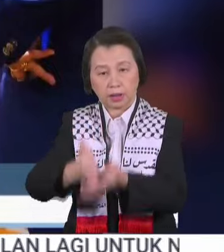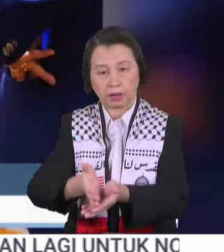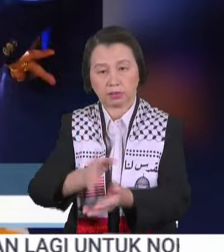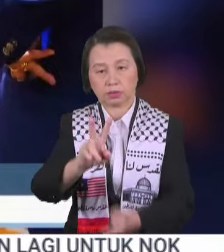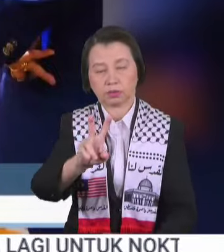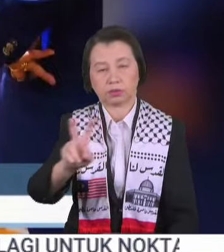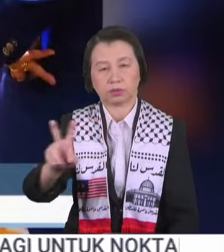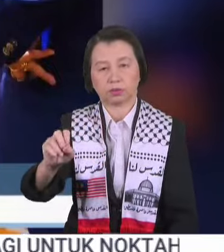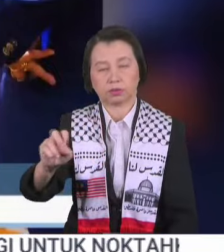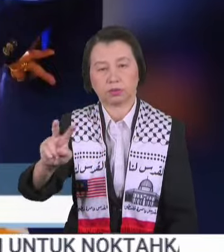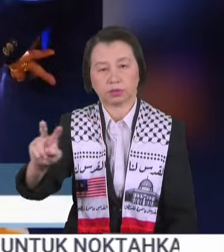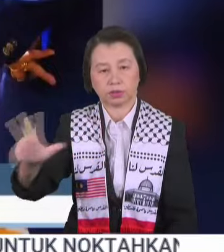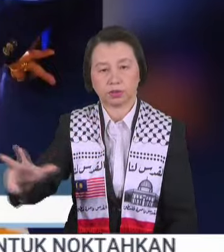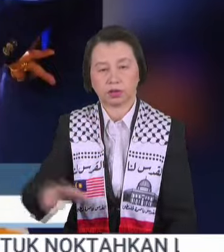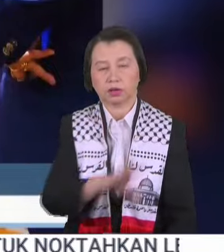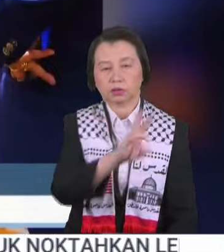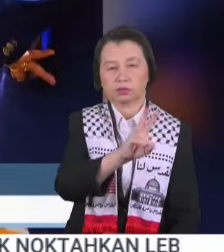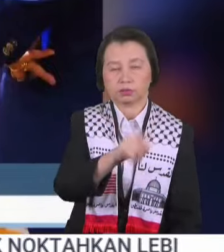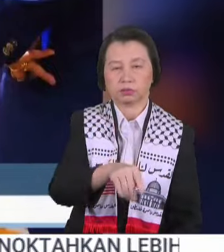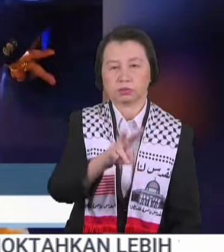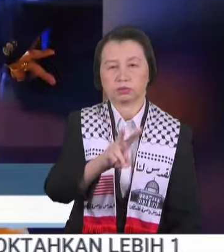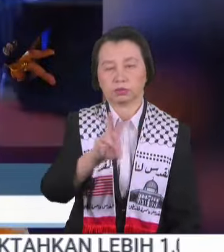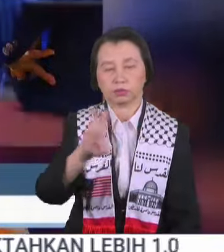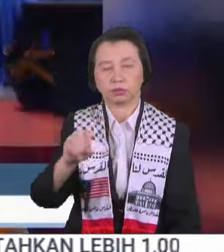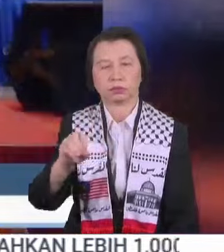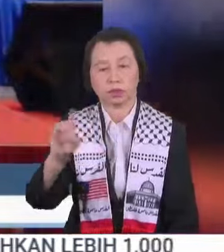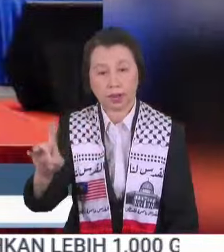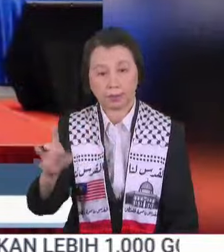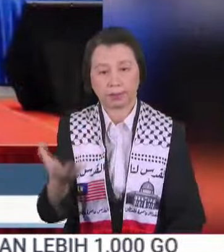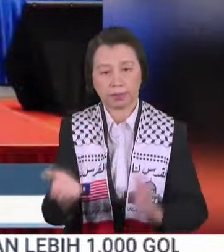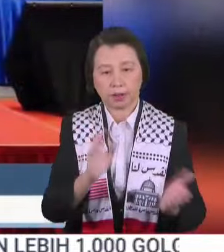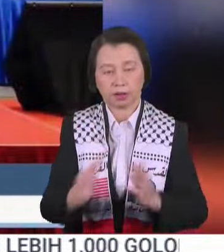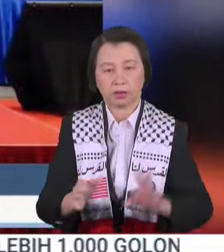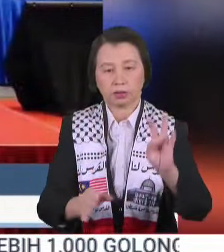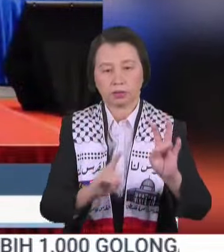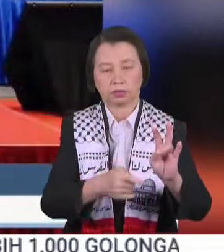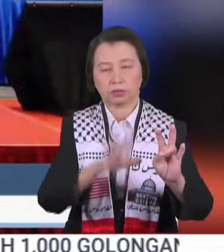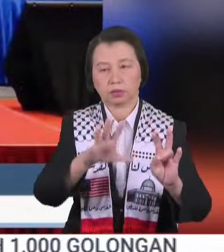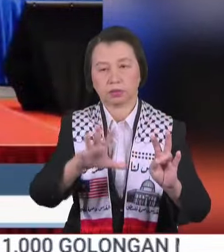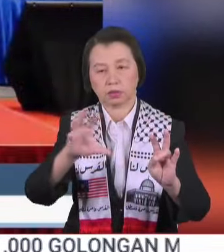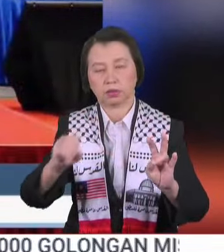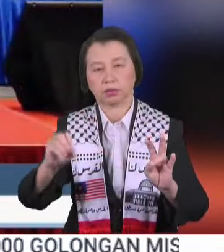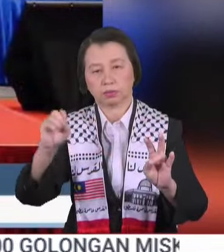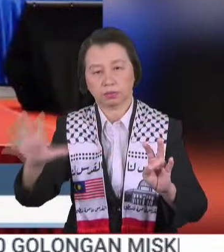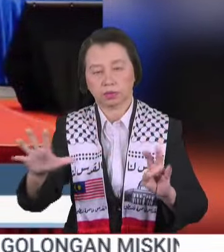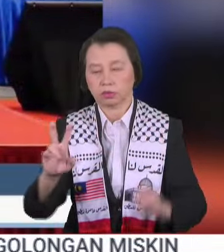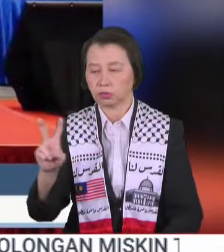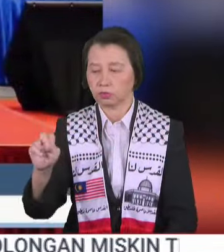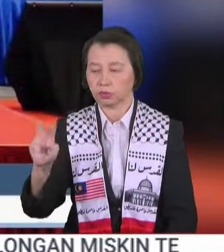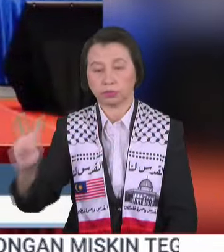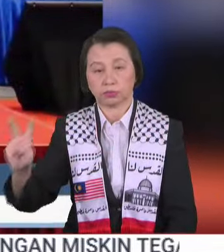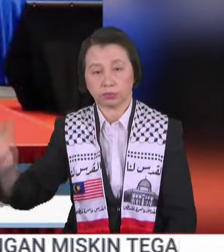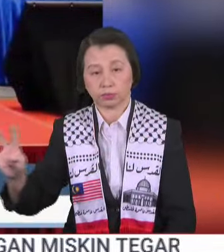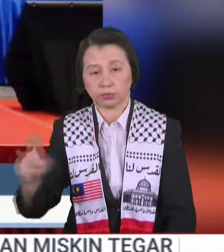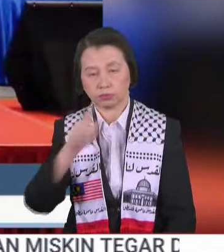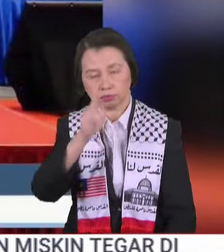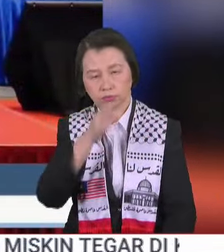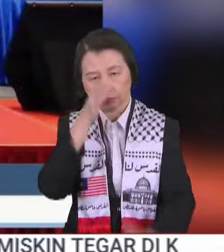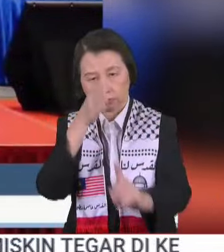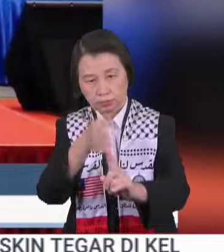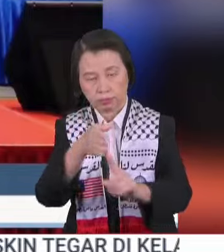2023 berjumlah 7,708 berbanding 7,505 pada 2022 melepasi